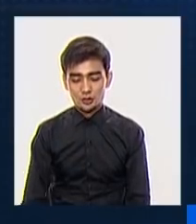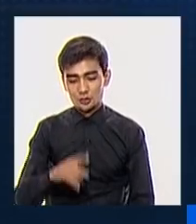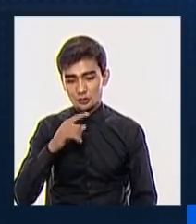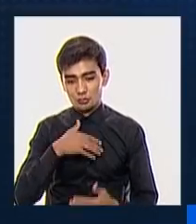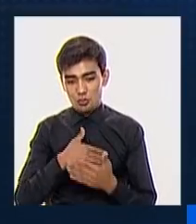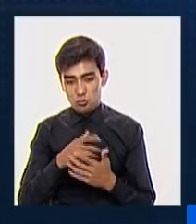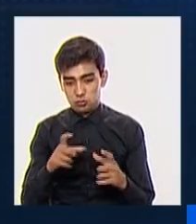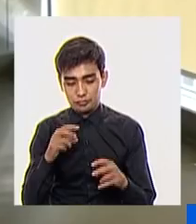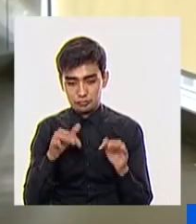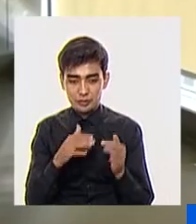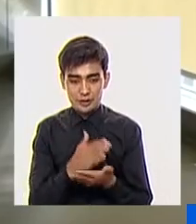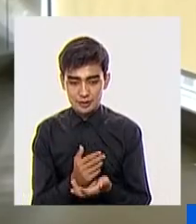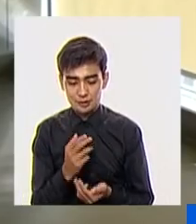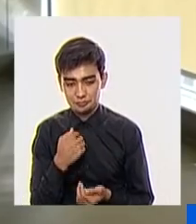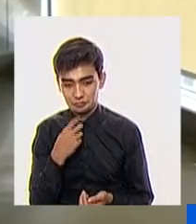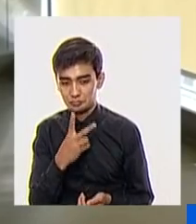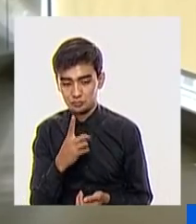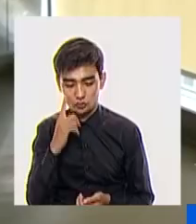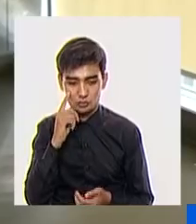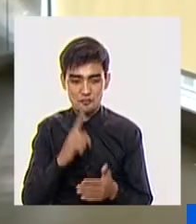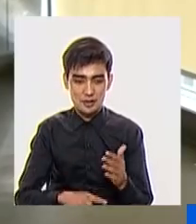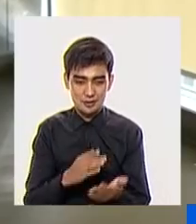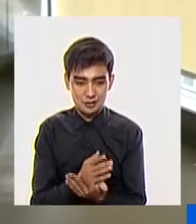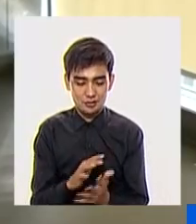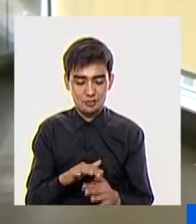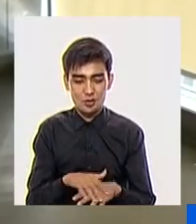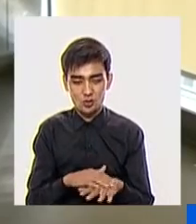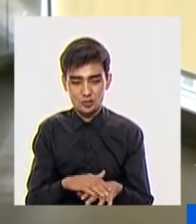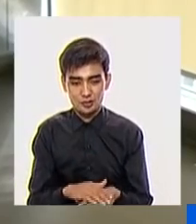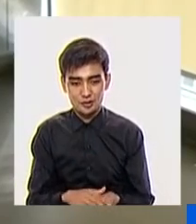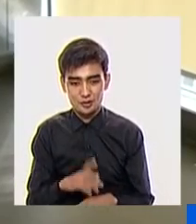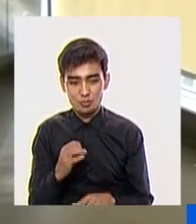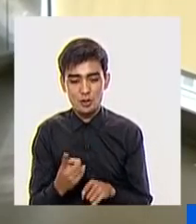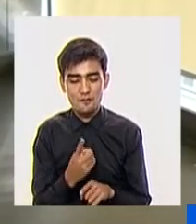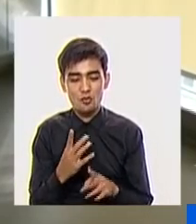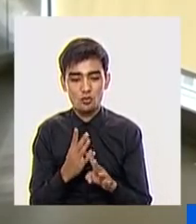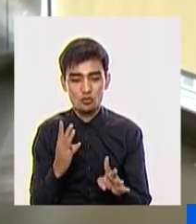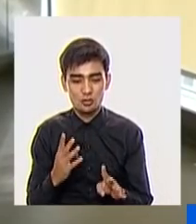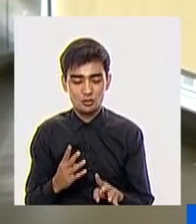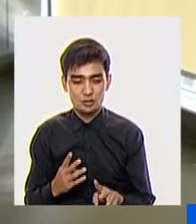активности, население именно в это верит, поскольку в первую очередь